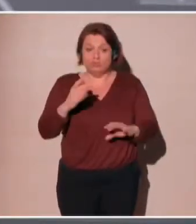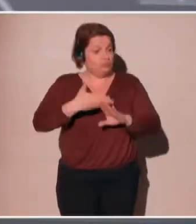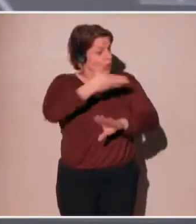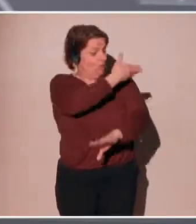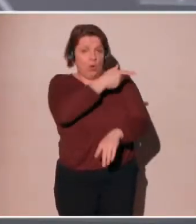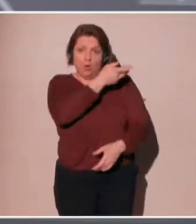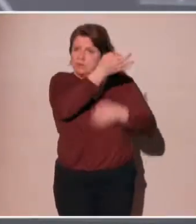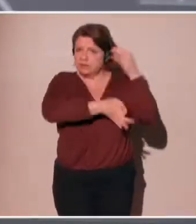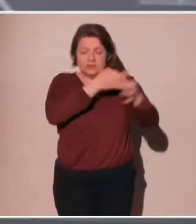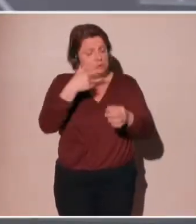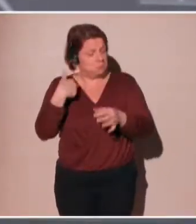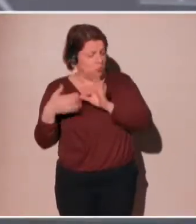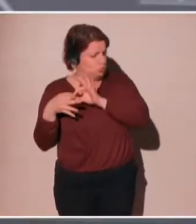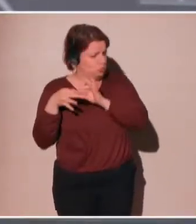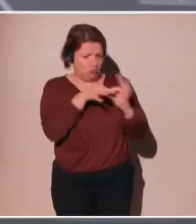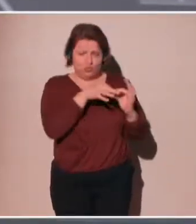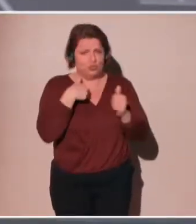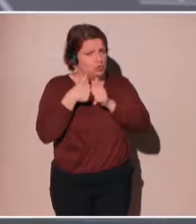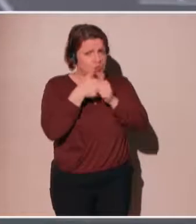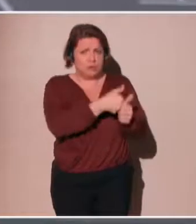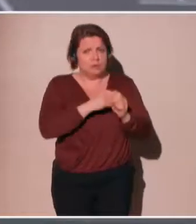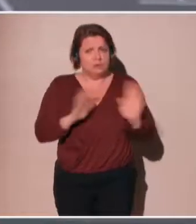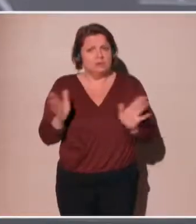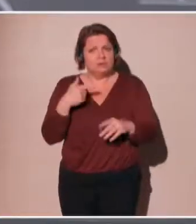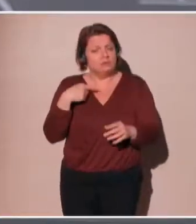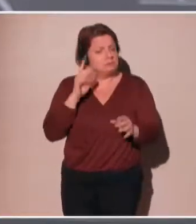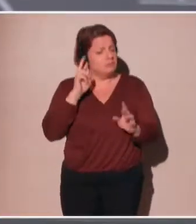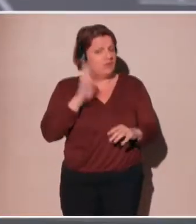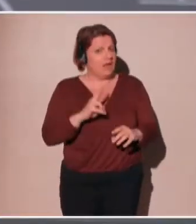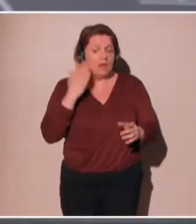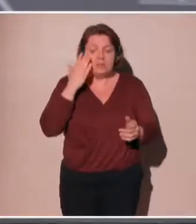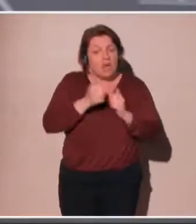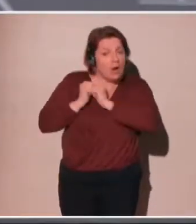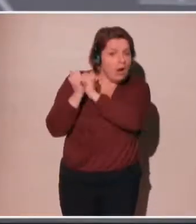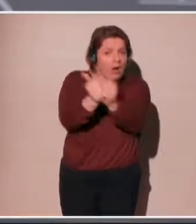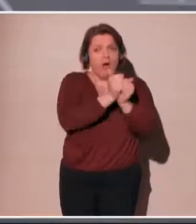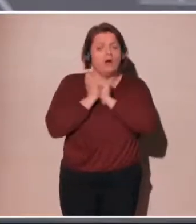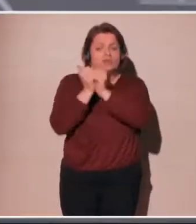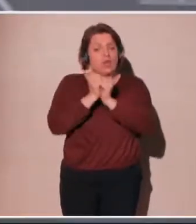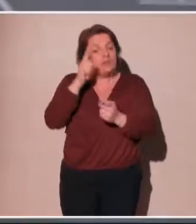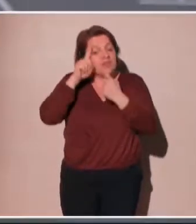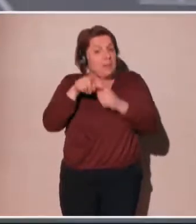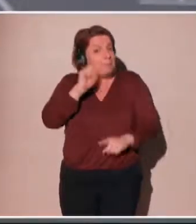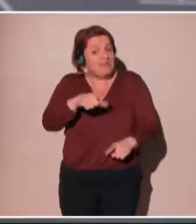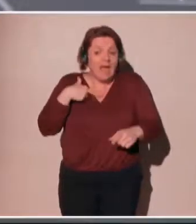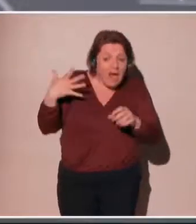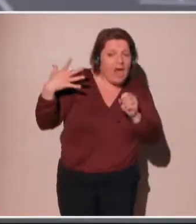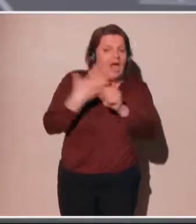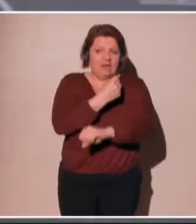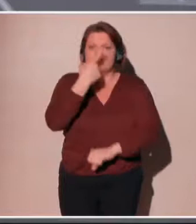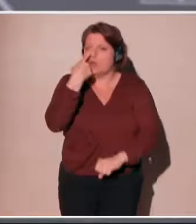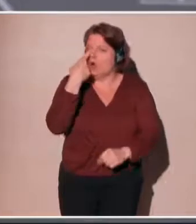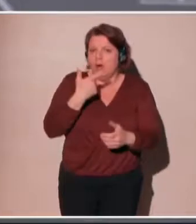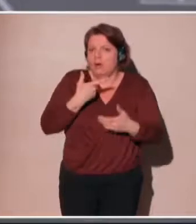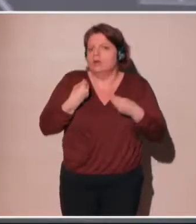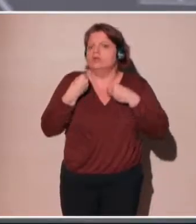dit précédemment. Si l'on y arrive tous ensemble dans le domaine, ça peut être l'une des plus grandes